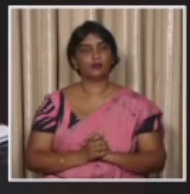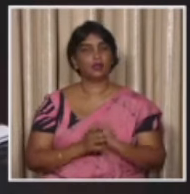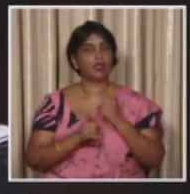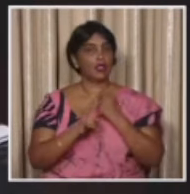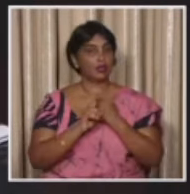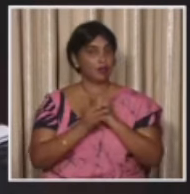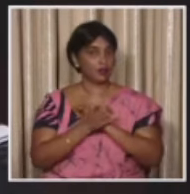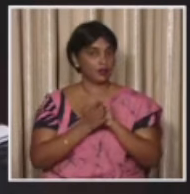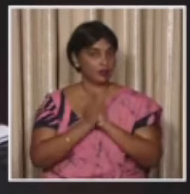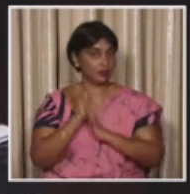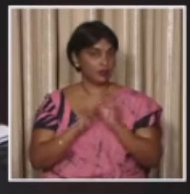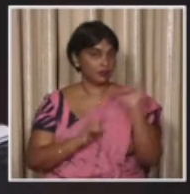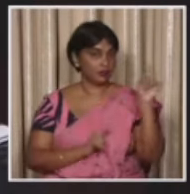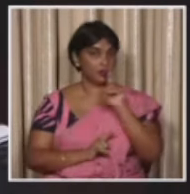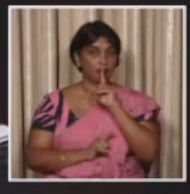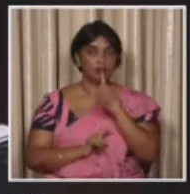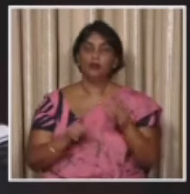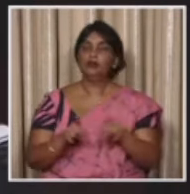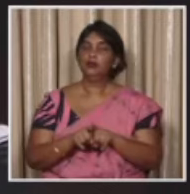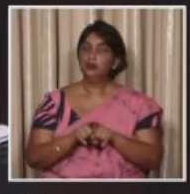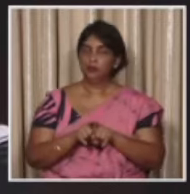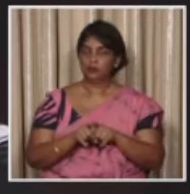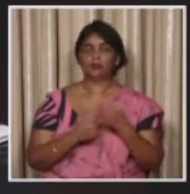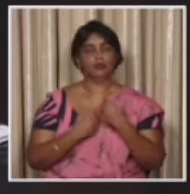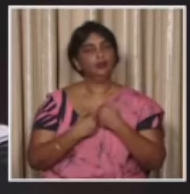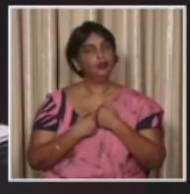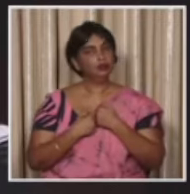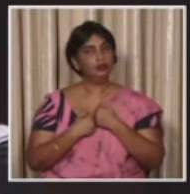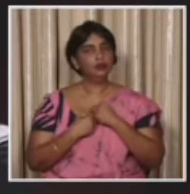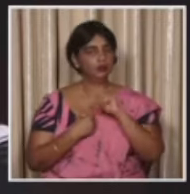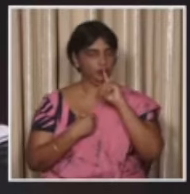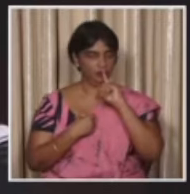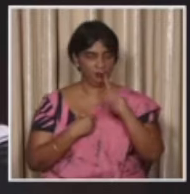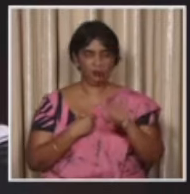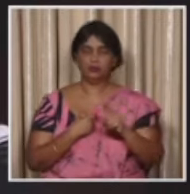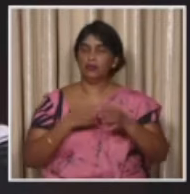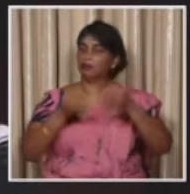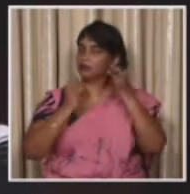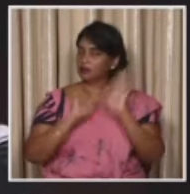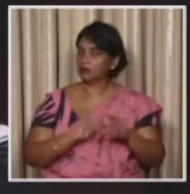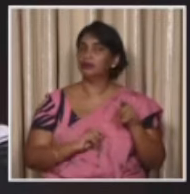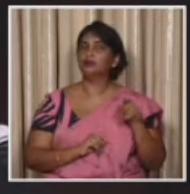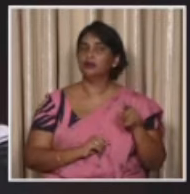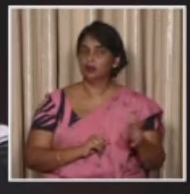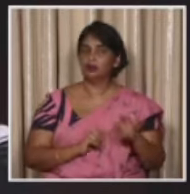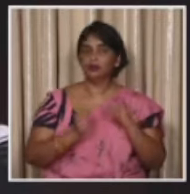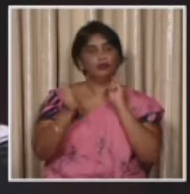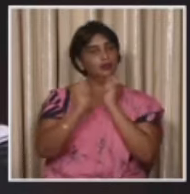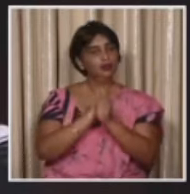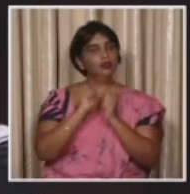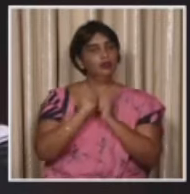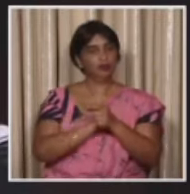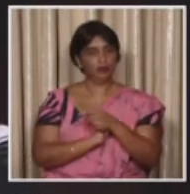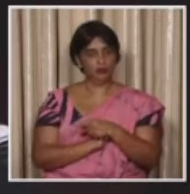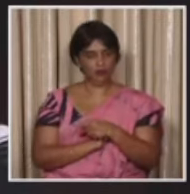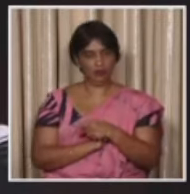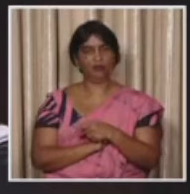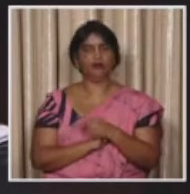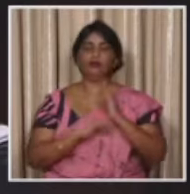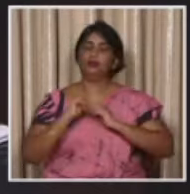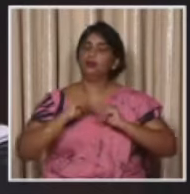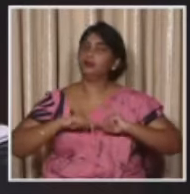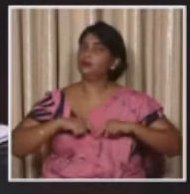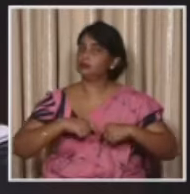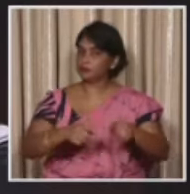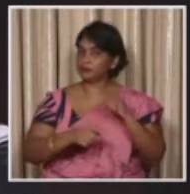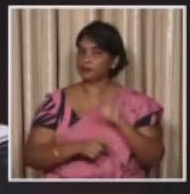හෂිම් මැතිතුමා කියපු ආකාරය අපි ඉදිරිපත් කර තිබෙන සාධනීය සංශෝධන ක්‍රියාත්මක